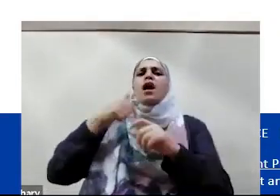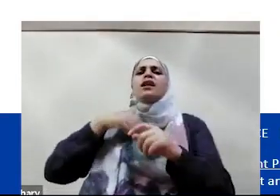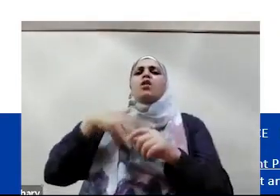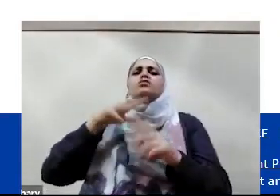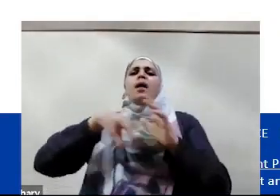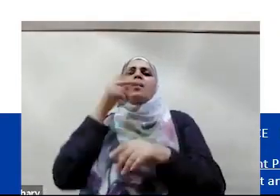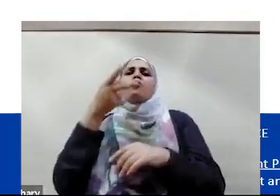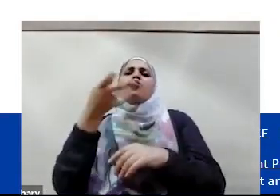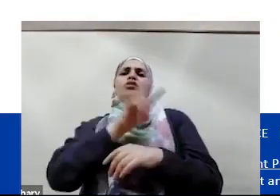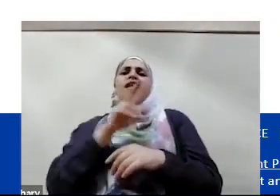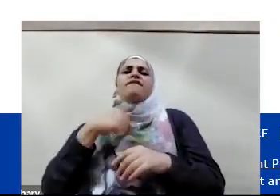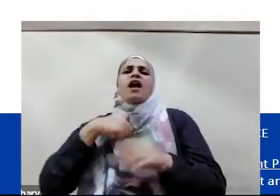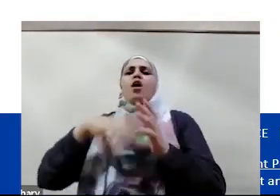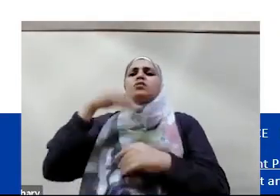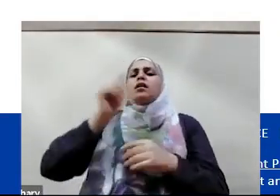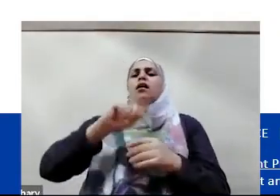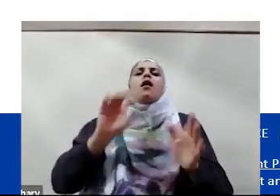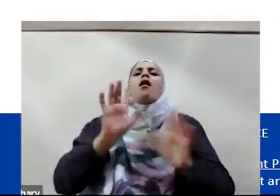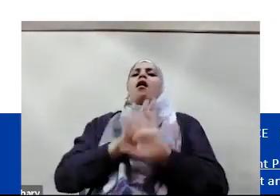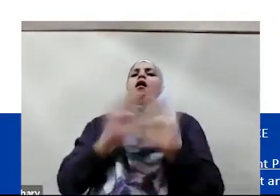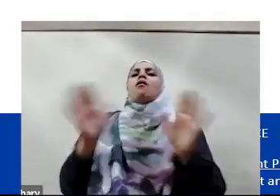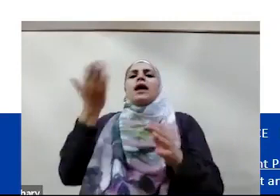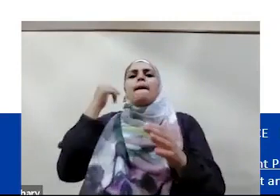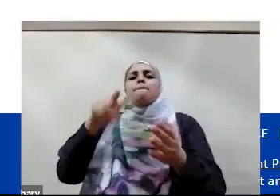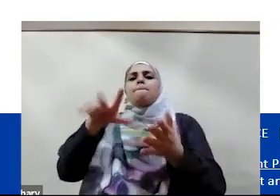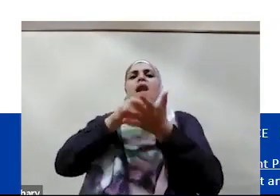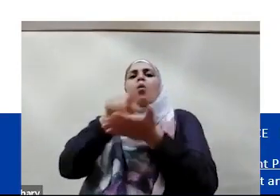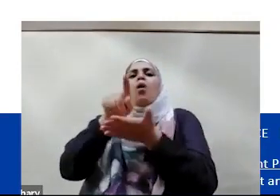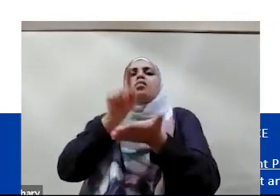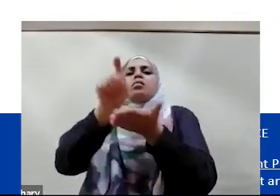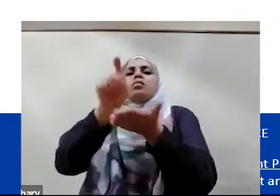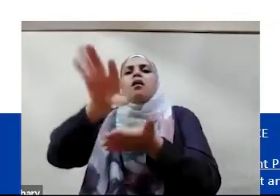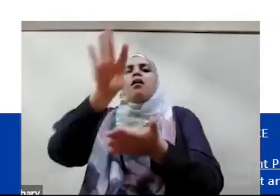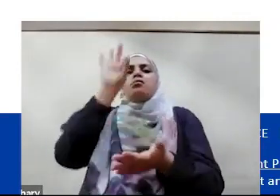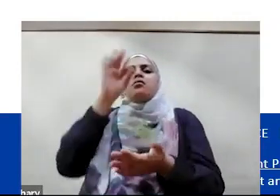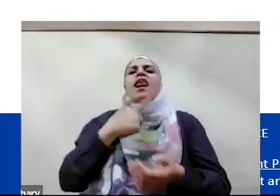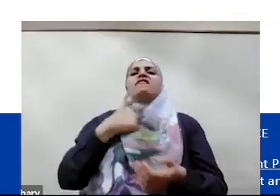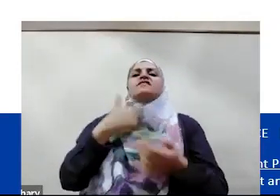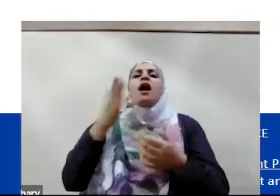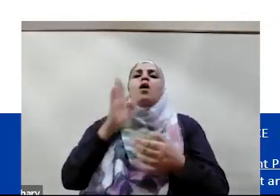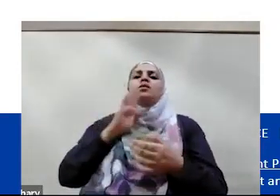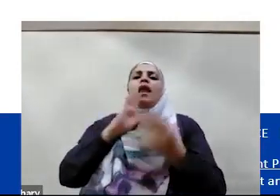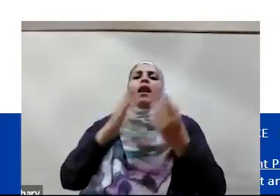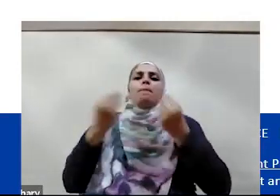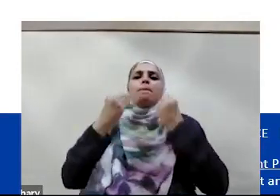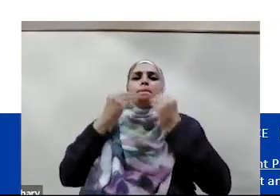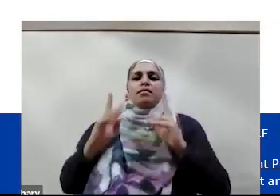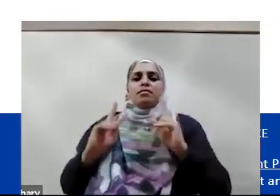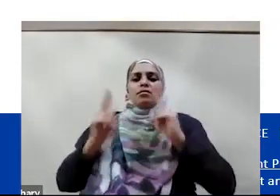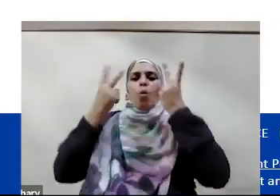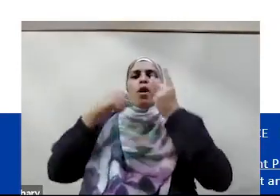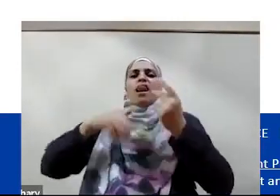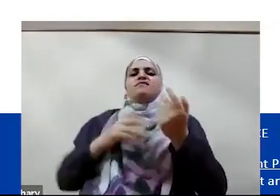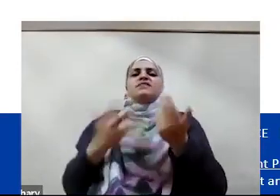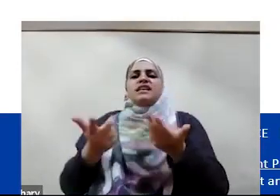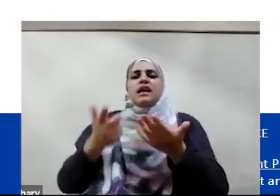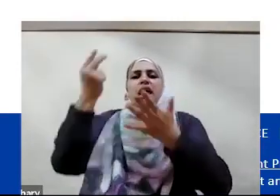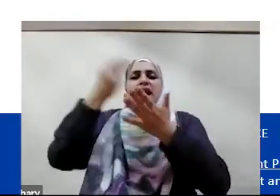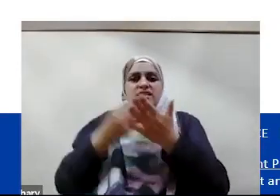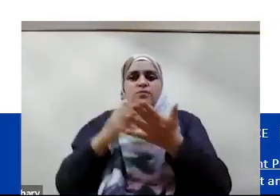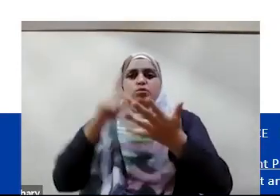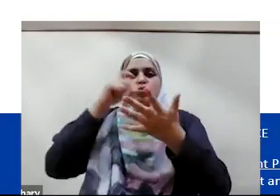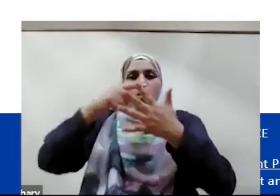مختلفة. ما ينفعش، الحاجة اللي انا عايزة أعملها هي اللي أنا بترشح على أساسها، هي اللي أنا بكمل بيها لحد آخر